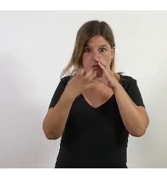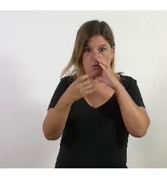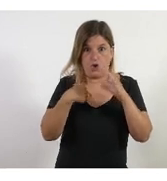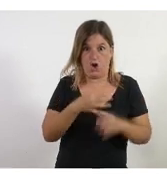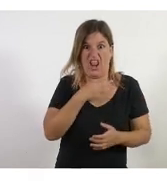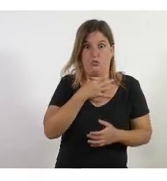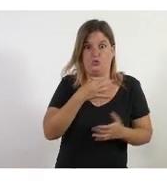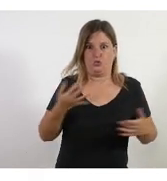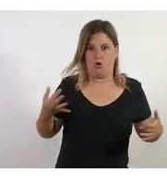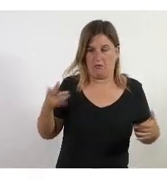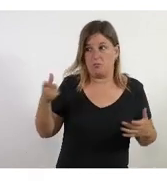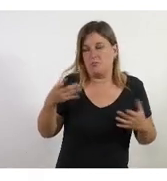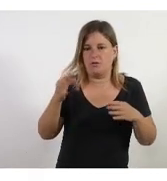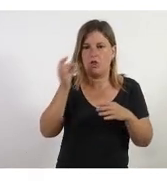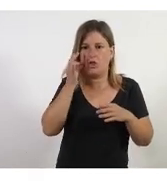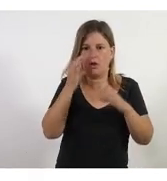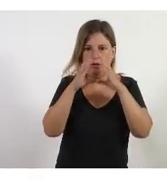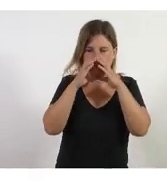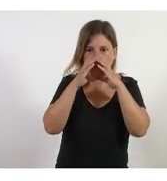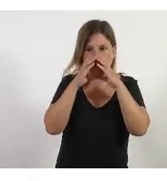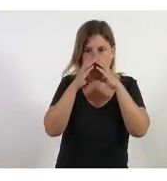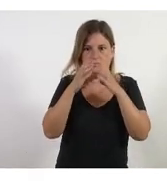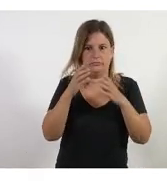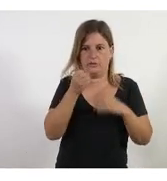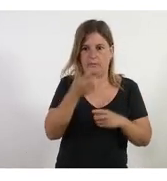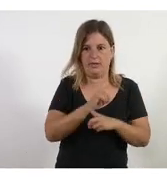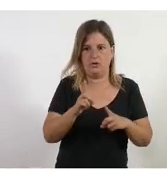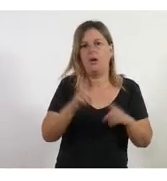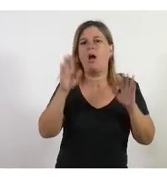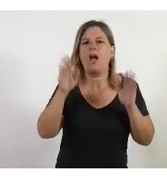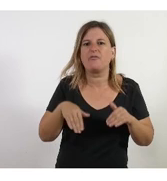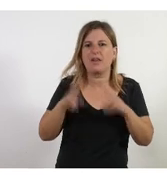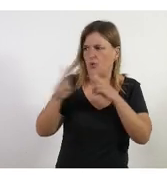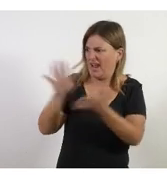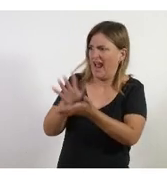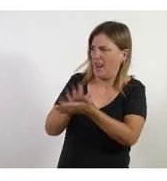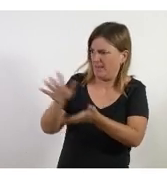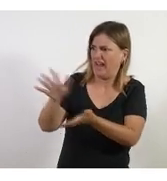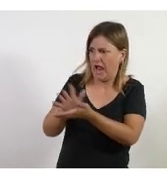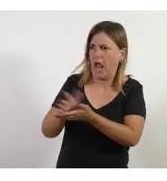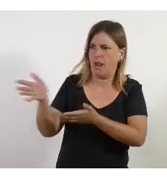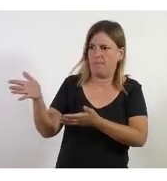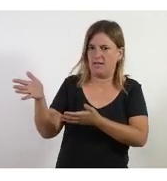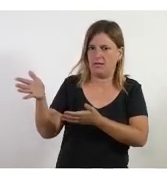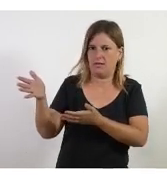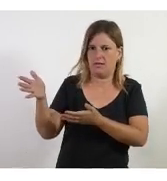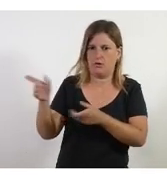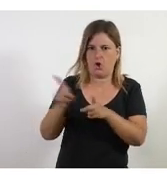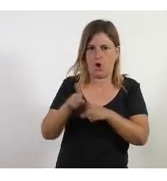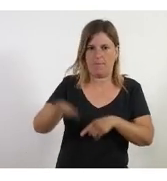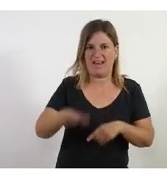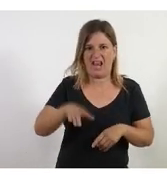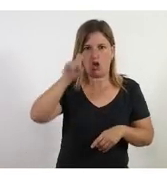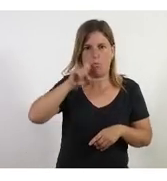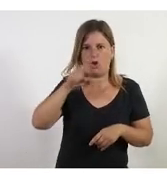claustrofòbia, dic, bueno, pues va, respiri. La dona, i res, no li va anar bé. Després diu, bueno, calme-se, li deu, calme-se. És com un nen que està plorant